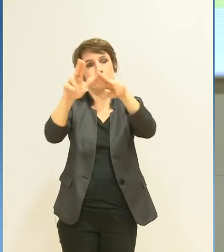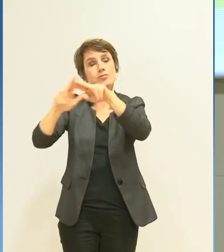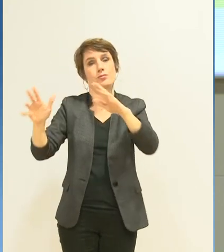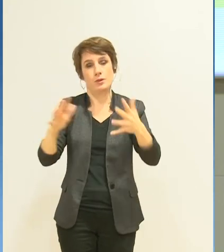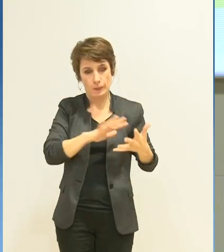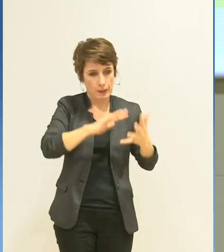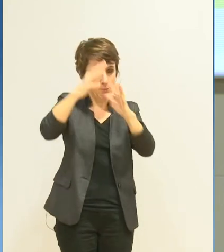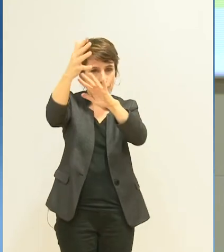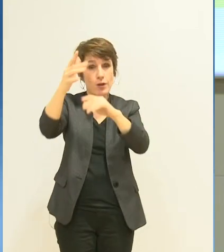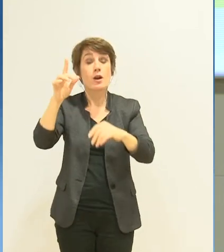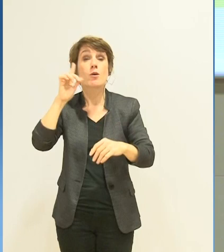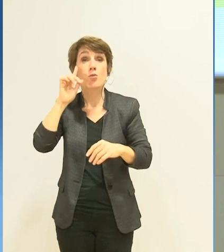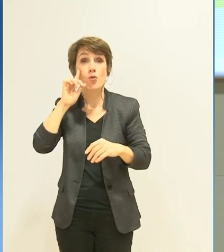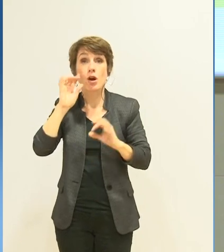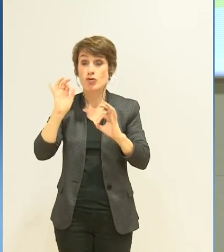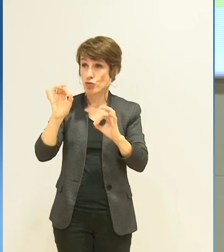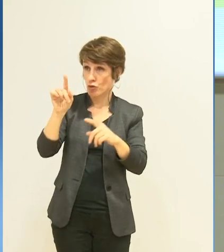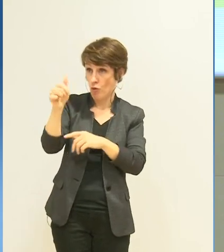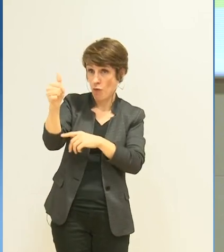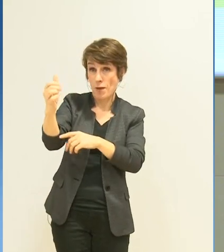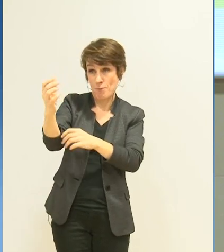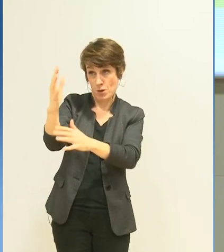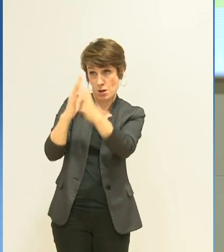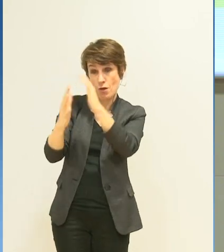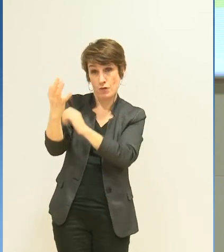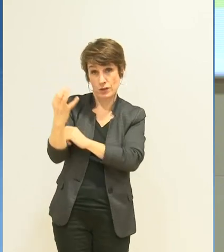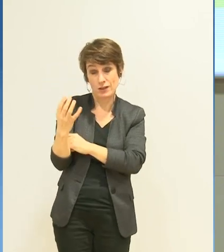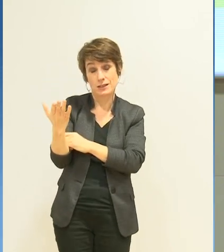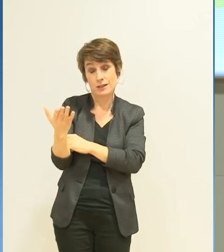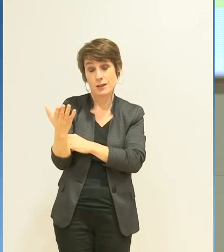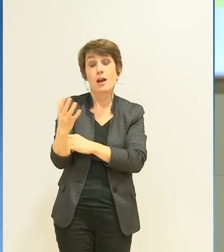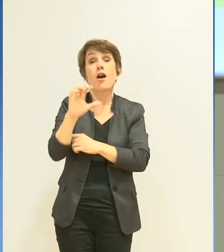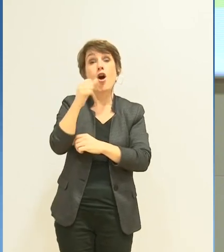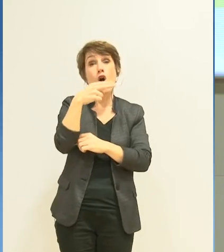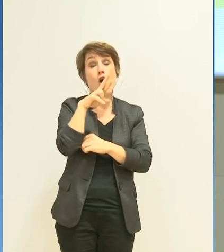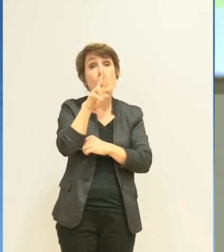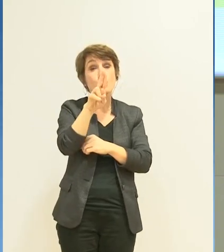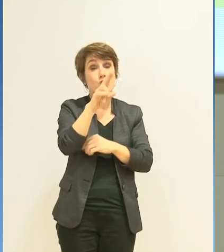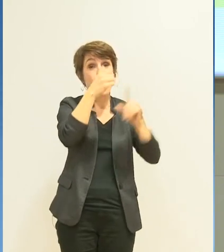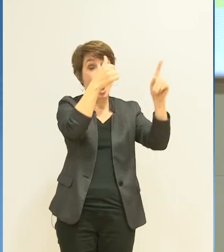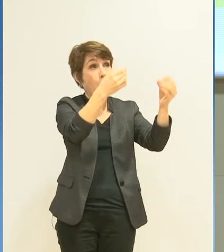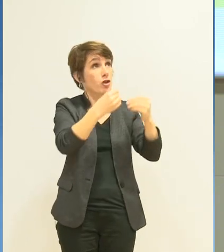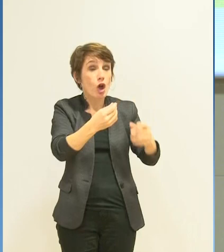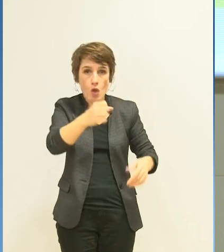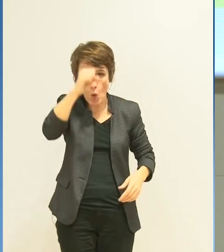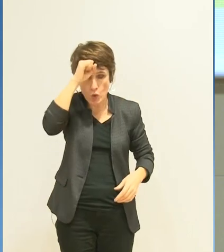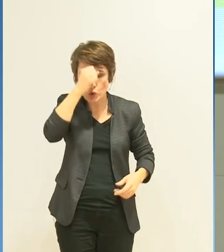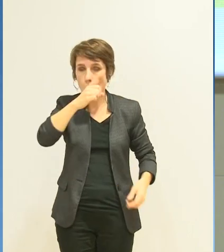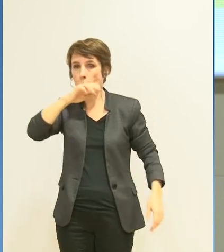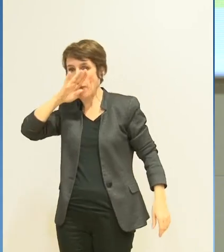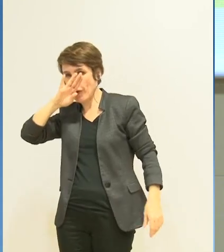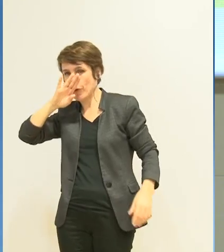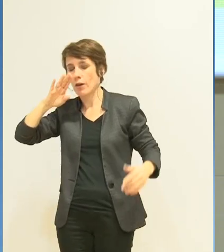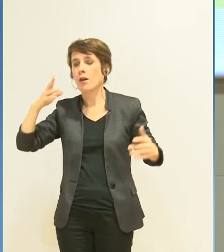comme vous l'avez souligné effectivement le projet de l'anru malgré les leçons de l'anru 1 malgré ce qui avait été exprimée politiquement